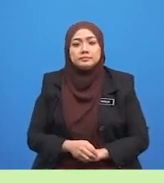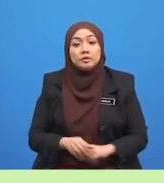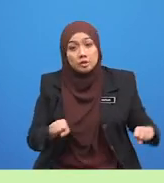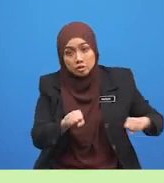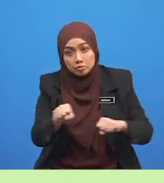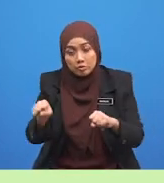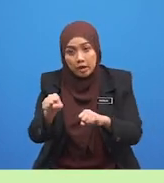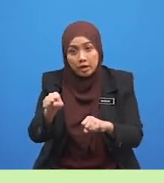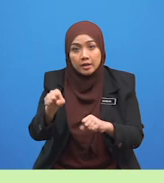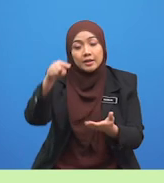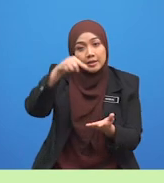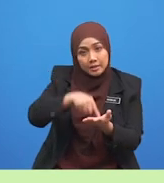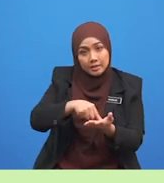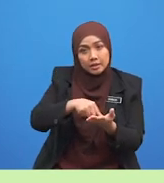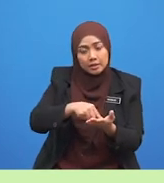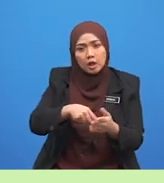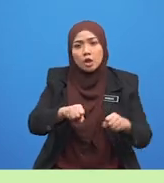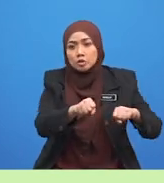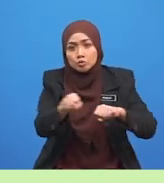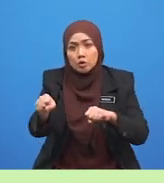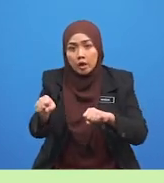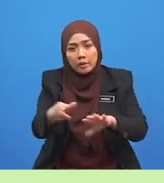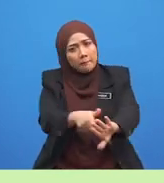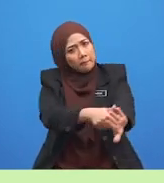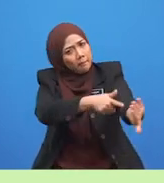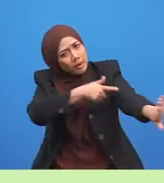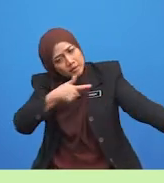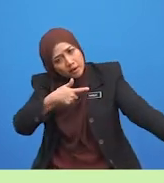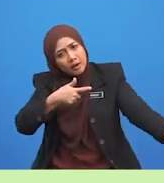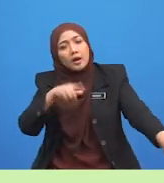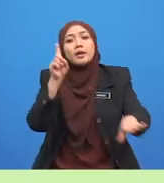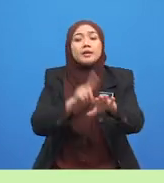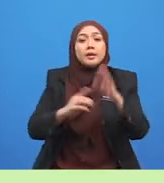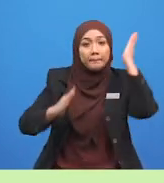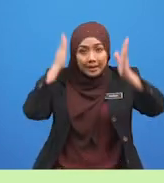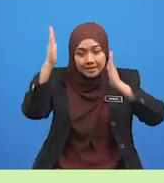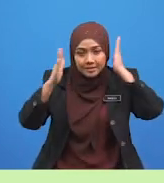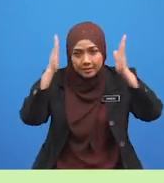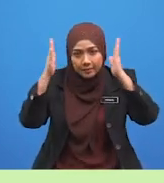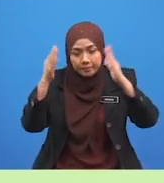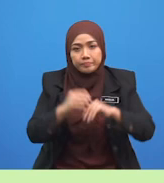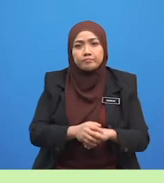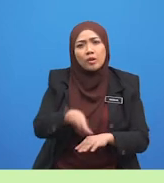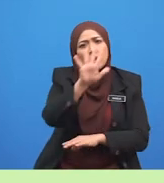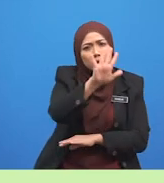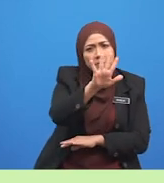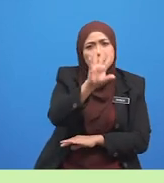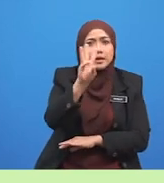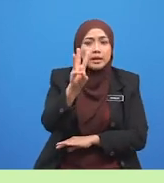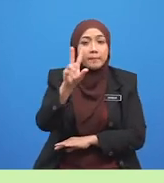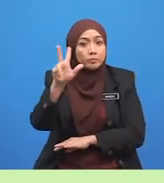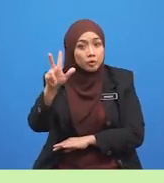Sungai Rajang merupakan sungai yang terpanjang di Malaysia. Panjangnya sungai ini ialah